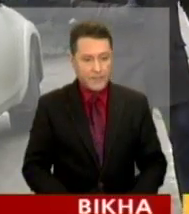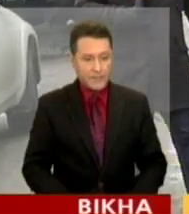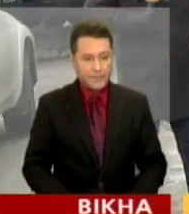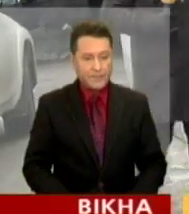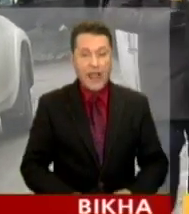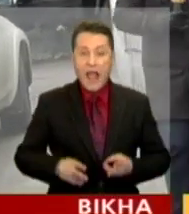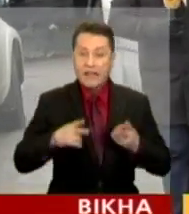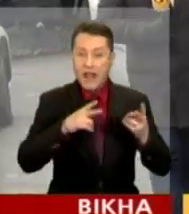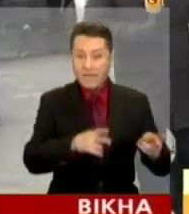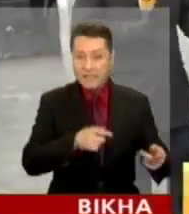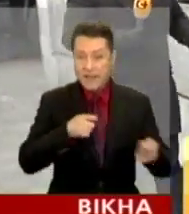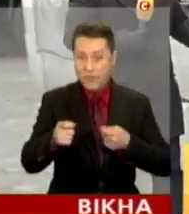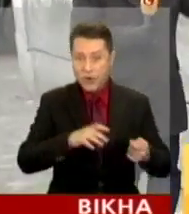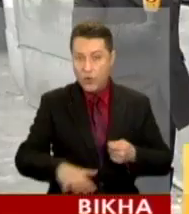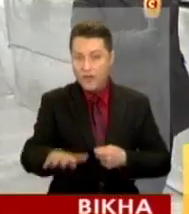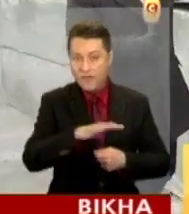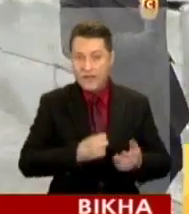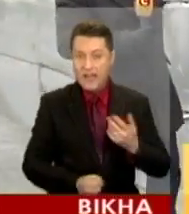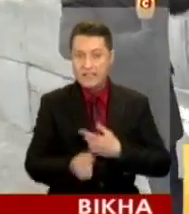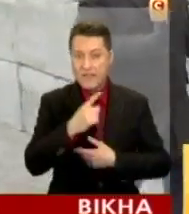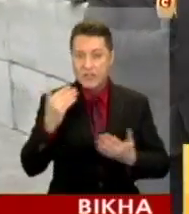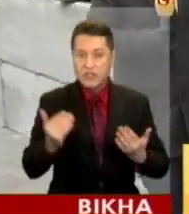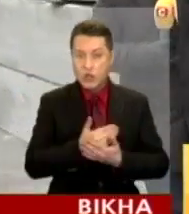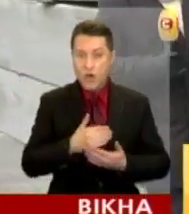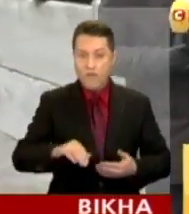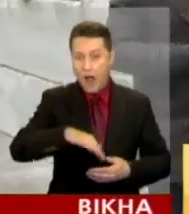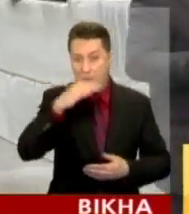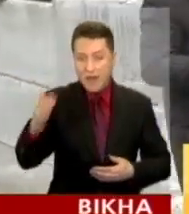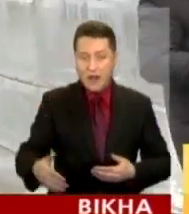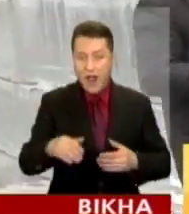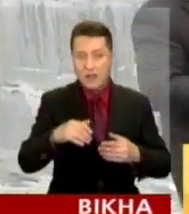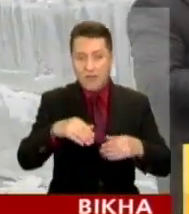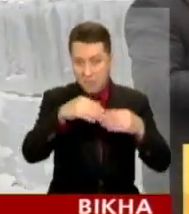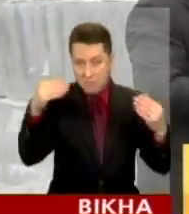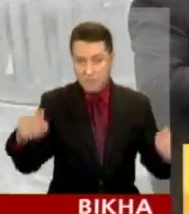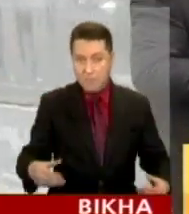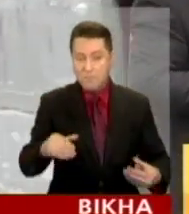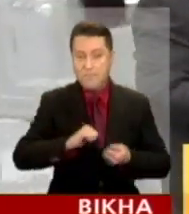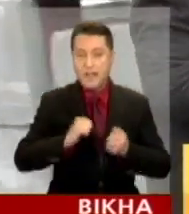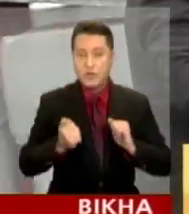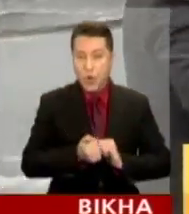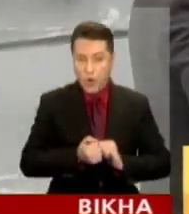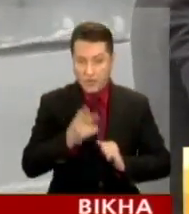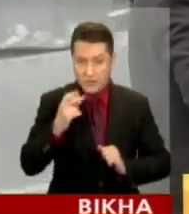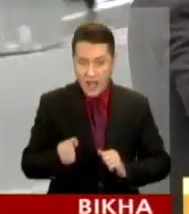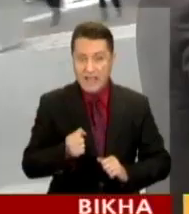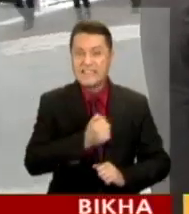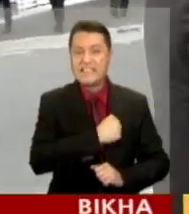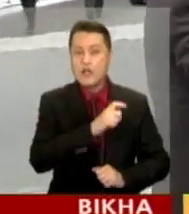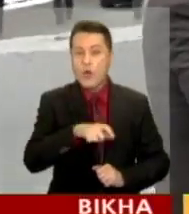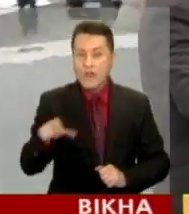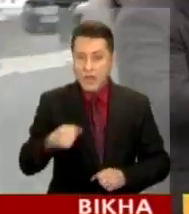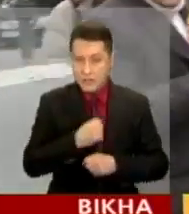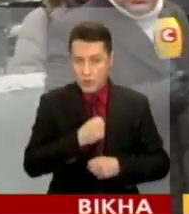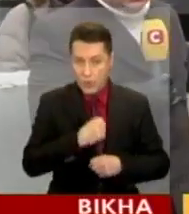На в'їзді в урядовий квартал з'явилася нова барикада, бетонна. Це зробили не мітингувальники, а силовики. Але